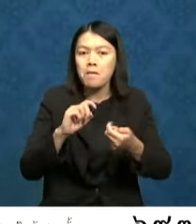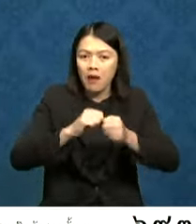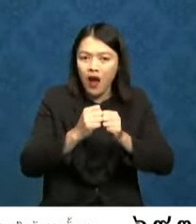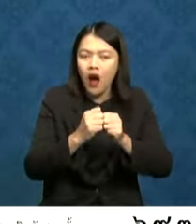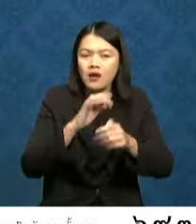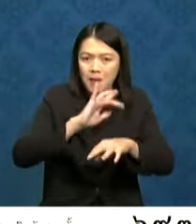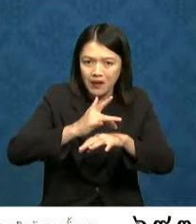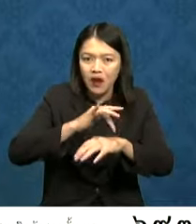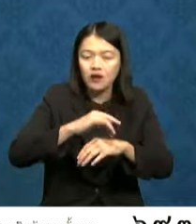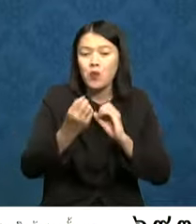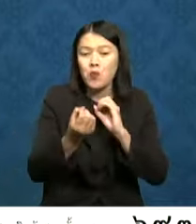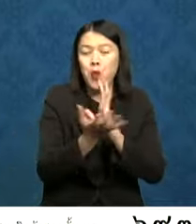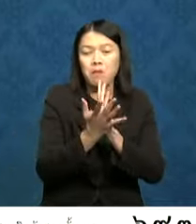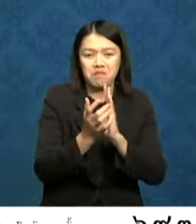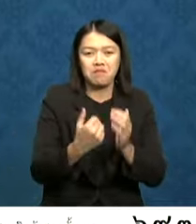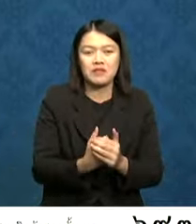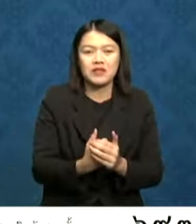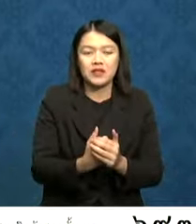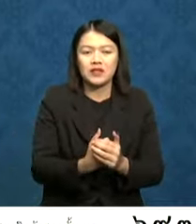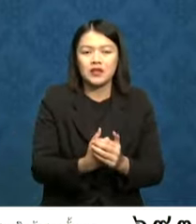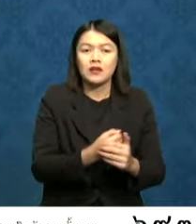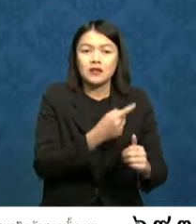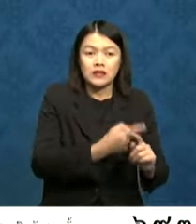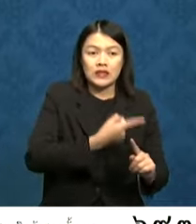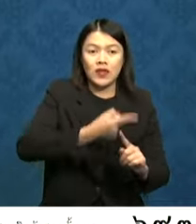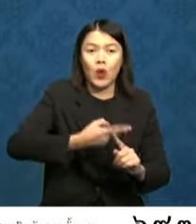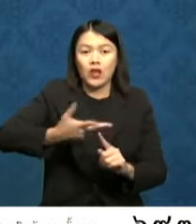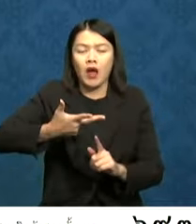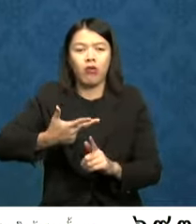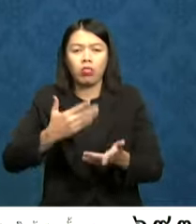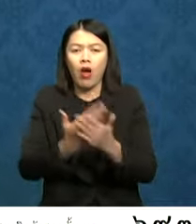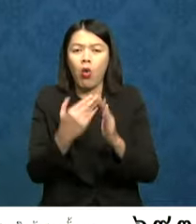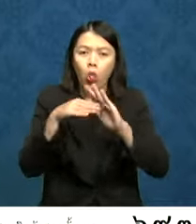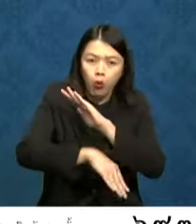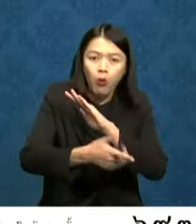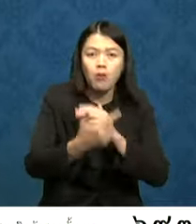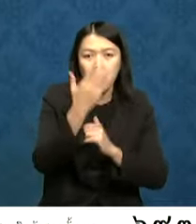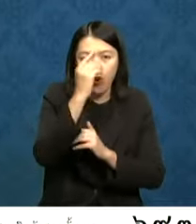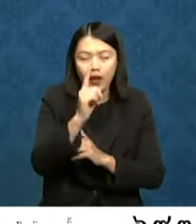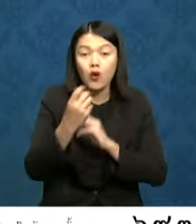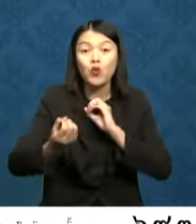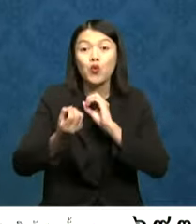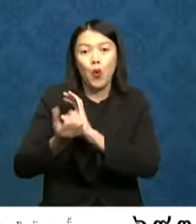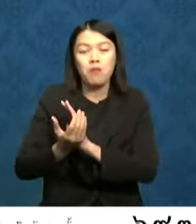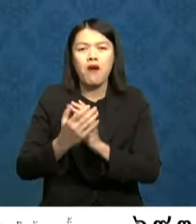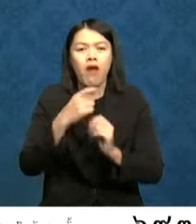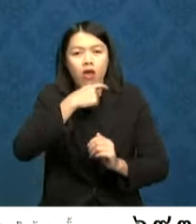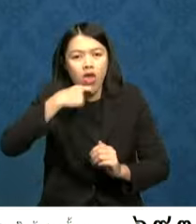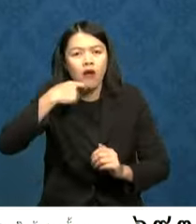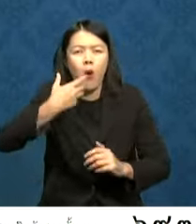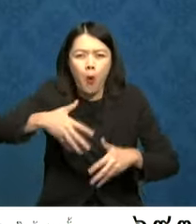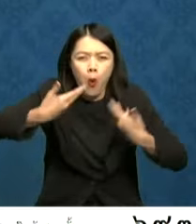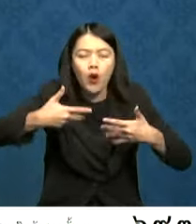ที่ผลผลิตทางการเกษตรช่วงปีช่วงต้นปีของพ่อแม่พี่น้องเกษตรกรต้องตกต่ำเพราะได้รับผลกระทบจากภัยแล้งและภัย